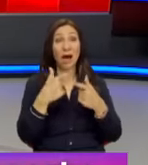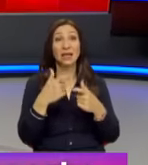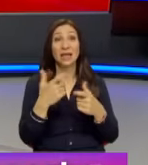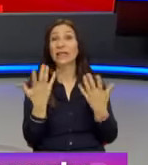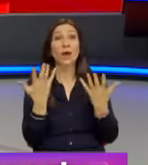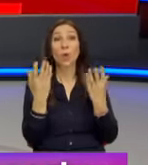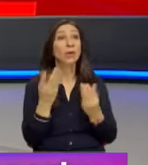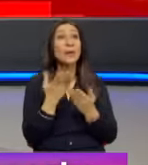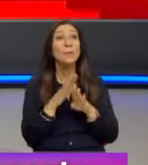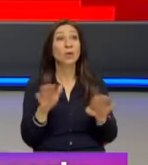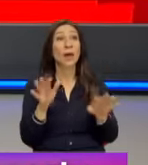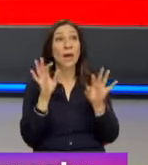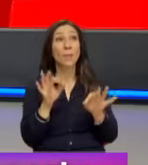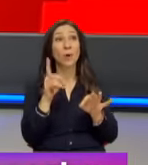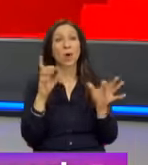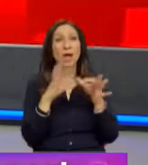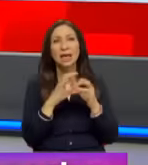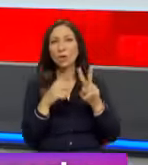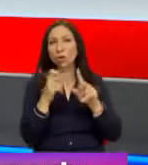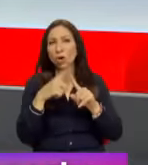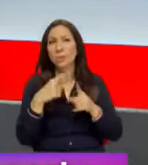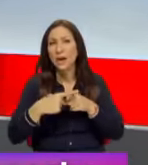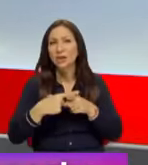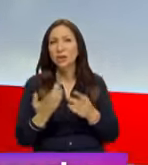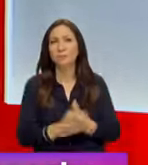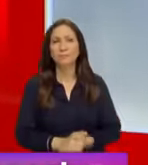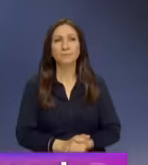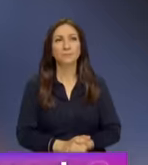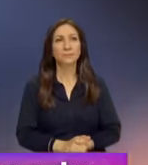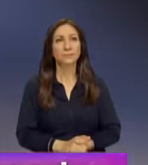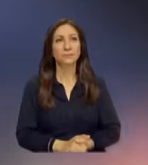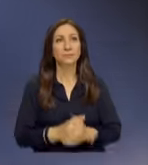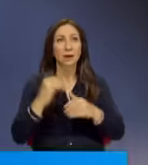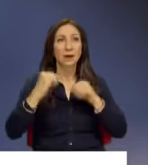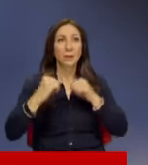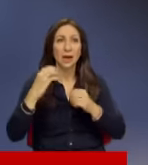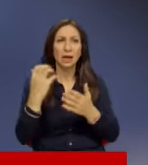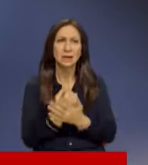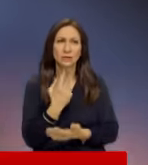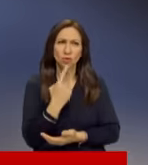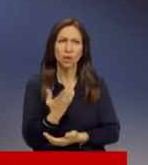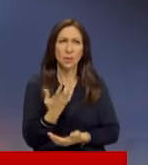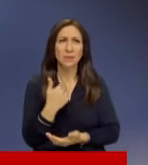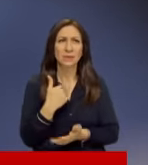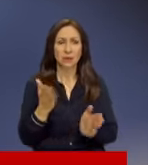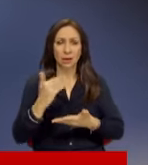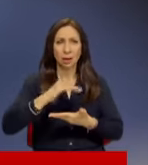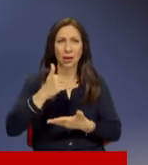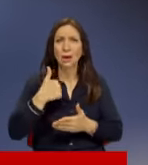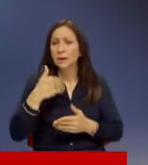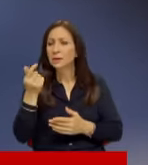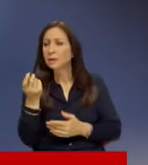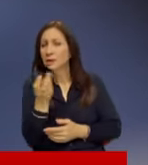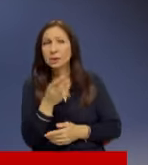ne oluyor, ne yaşanıyor? Hemen buna dair notumuz da gelsin. Rakibimiz kazandığını iddia ediyor ama biz sandıkta aldığımız